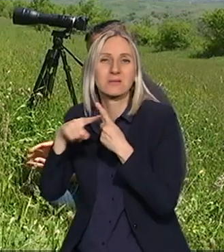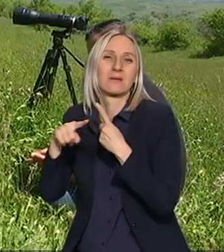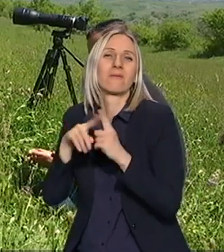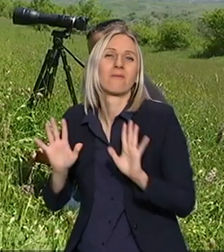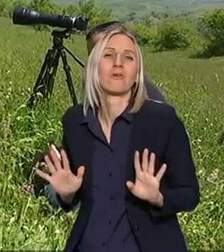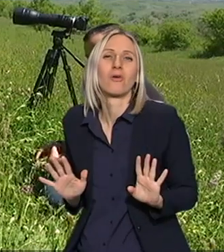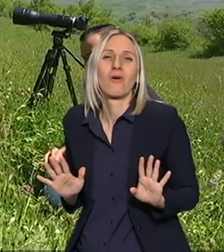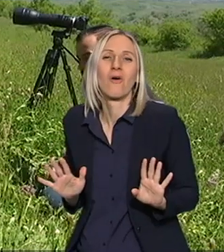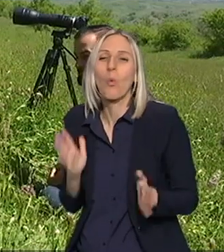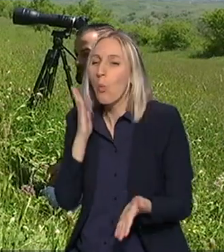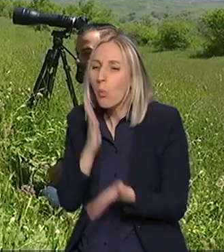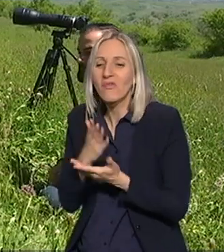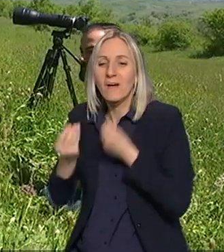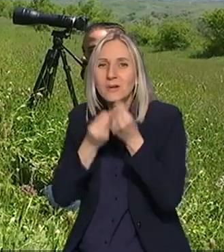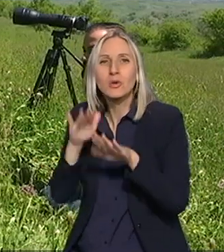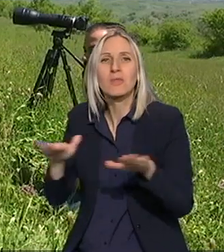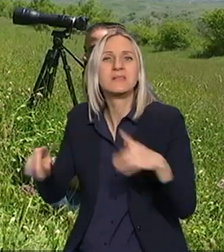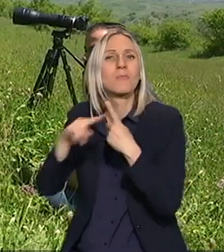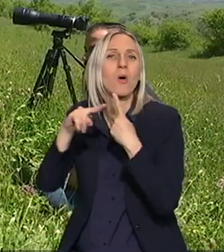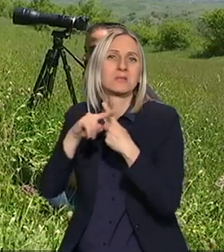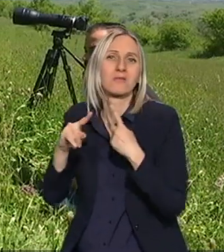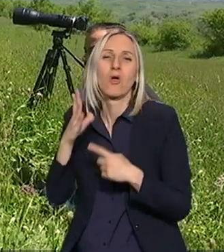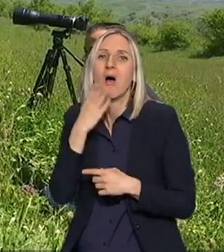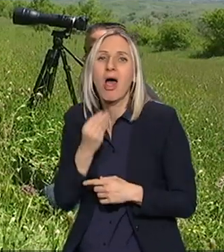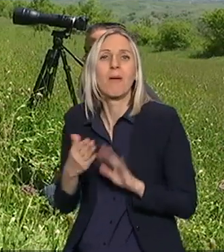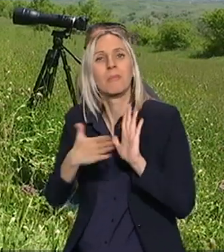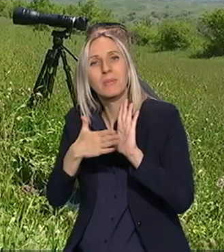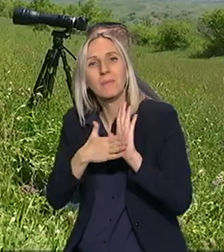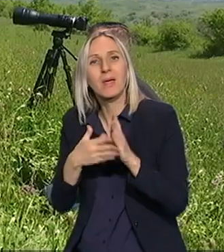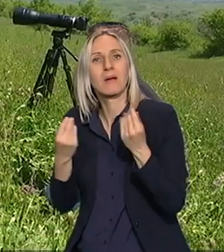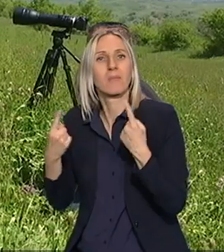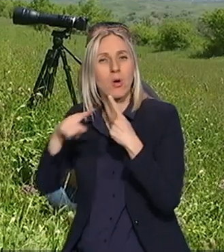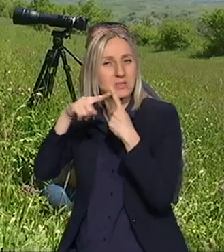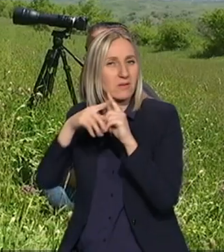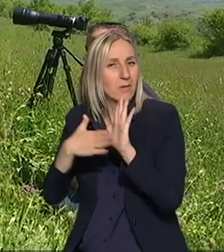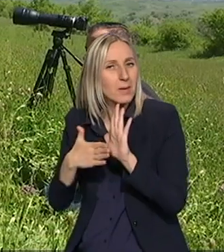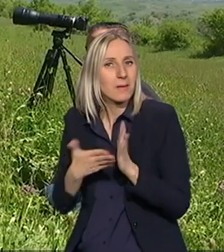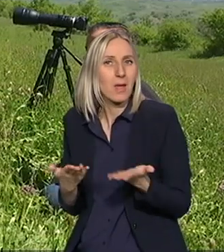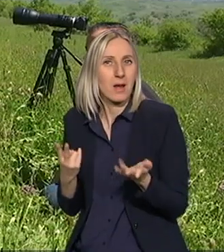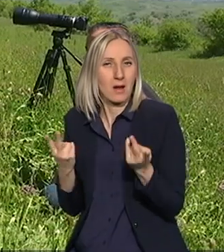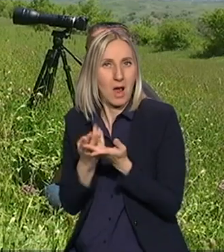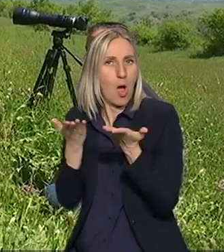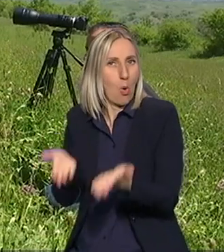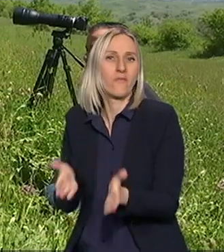priče. Lepša strana, uvek da se priča. Lepi primeri, dobri primeri, kao ovde sada, na primer.